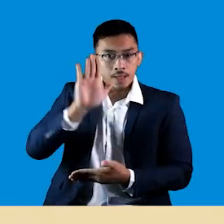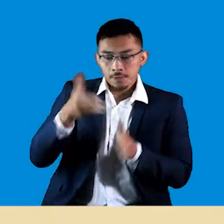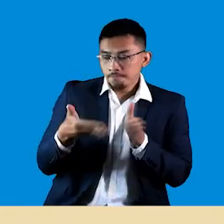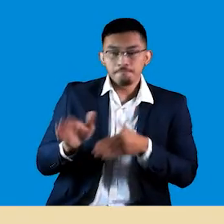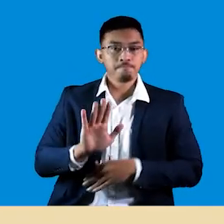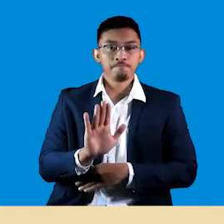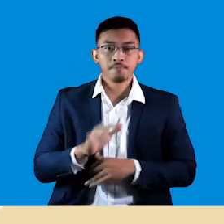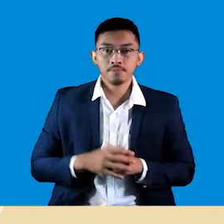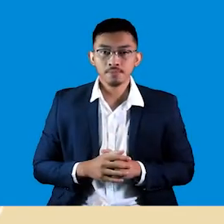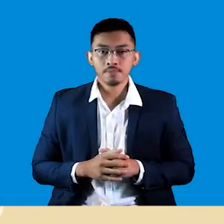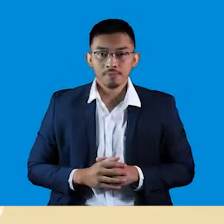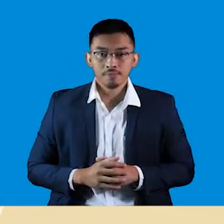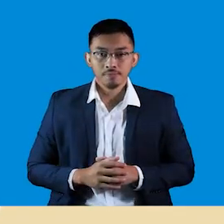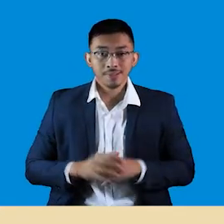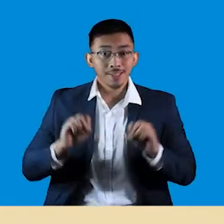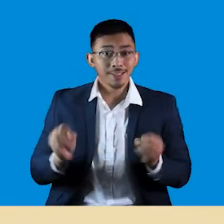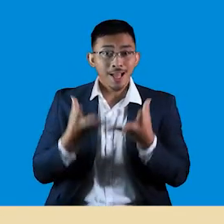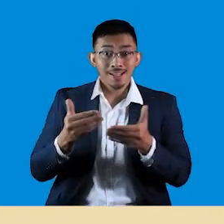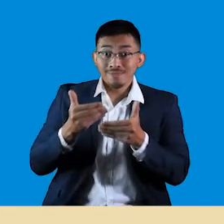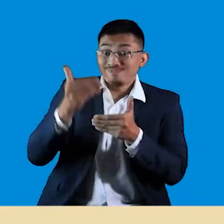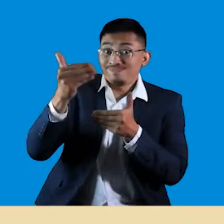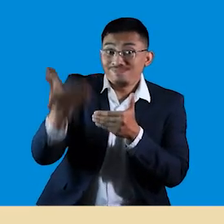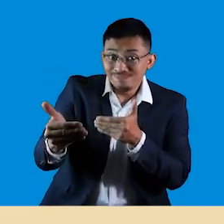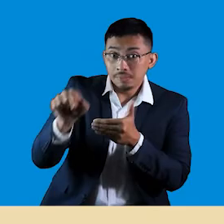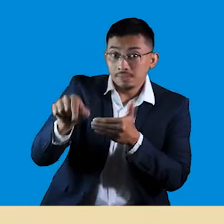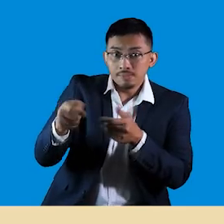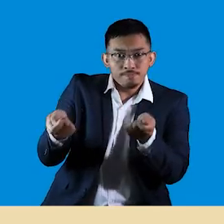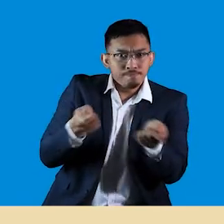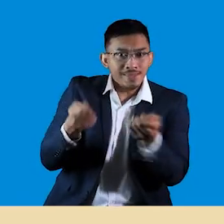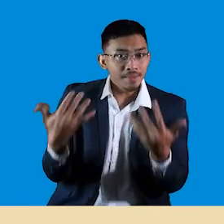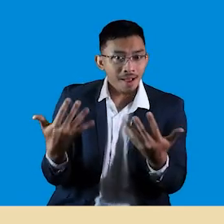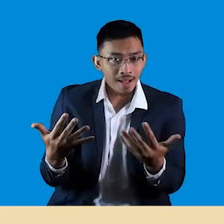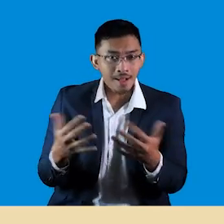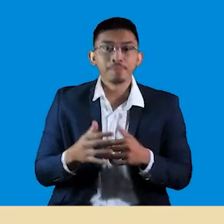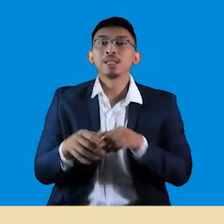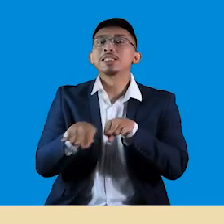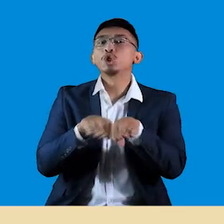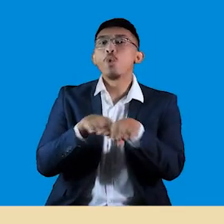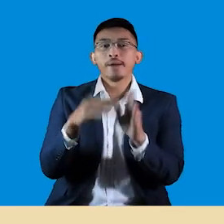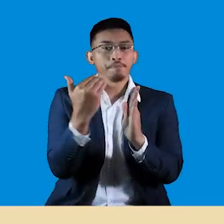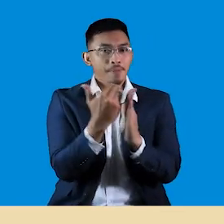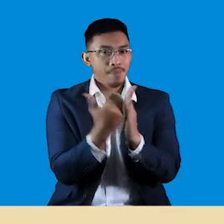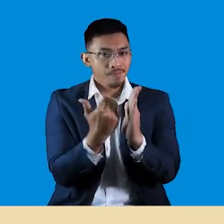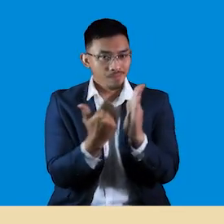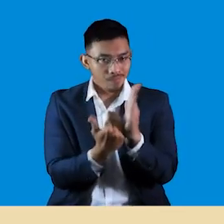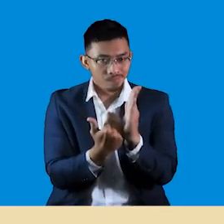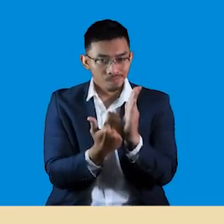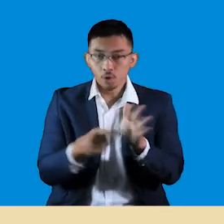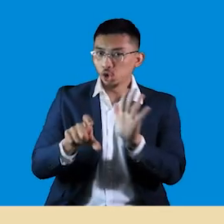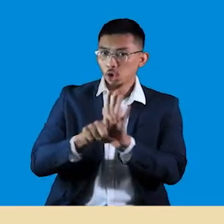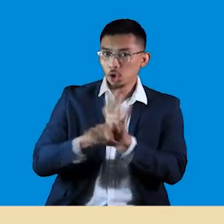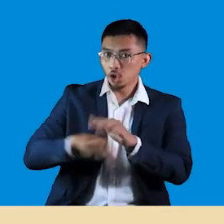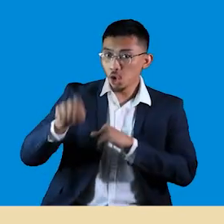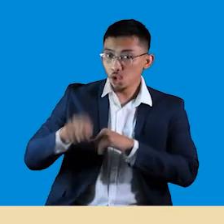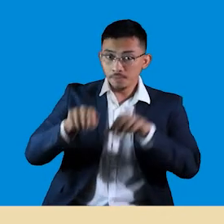melakukan langkah tegas untuk memastikan tidak adanya keberpihakan. Sedangkan penanganan saat telah terjadi akan diproses sesuai dengan ketentuan